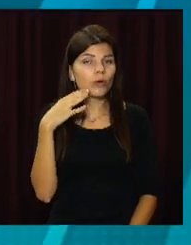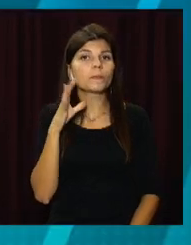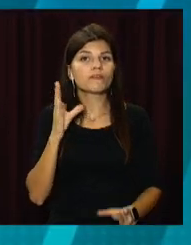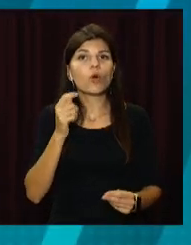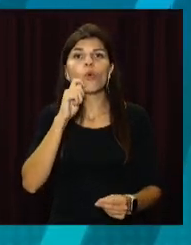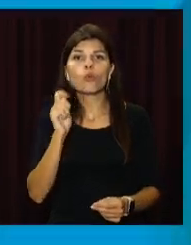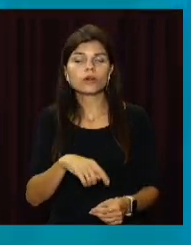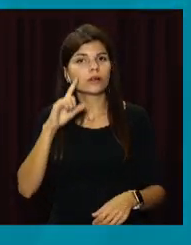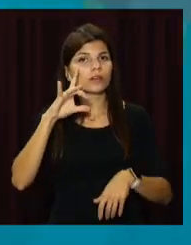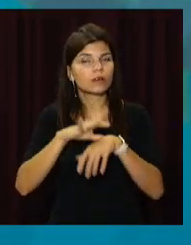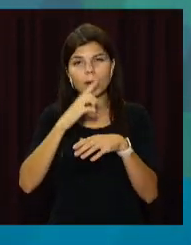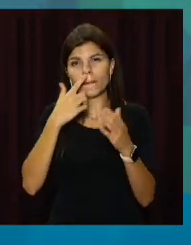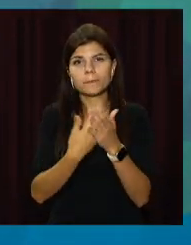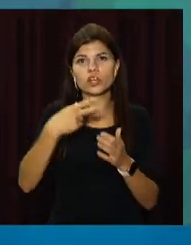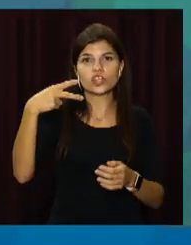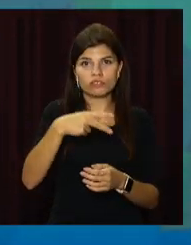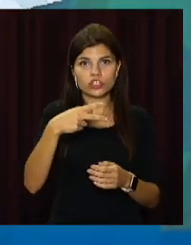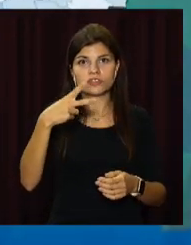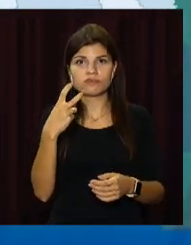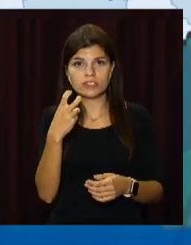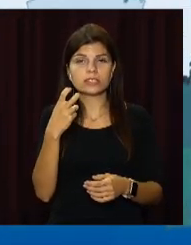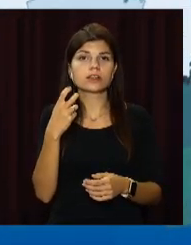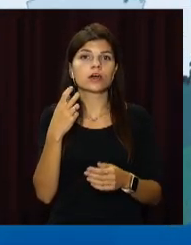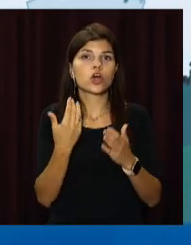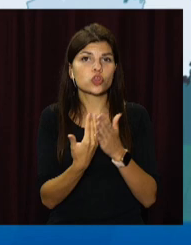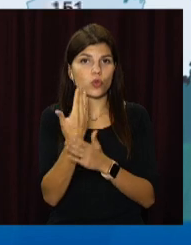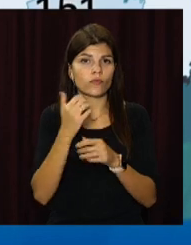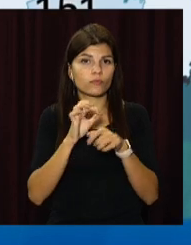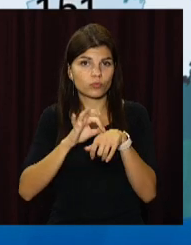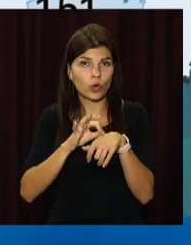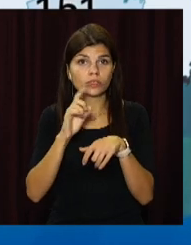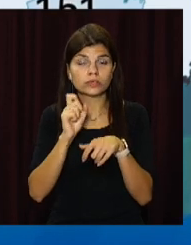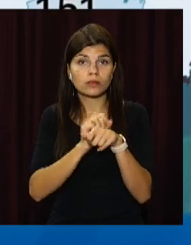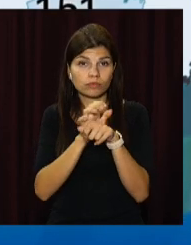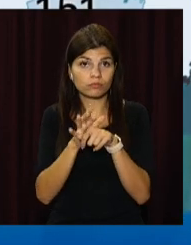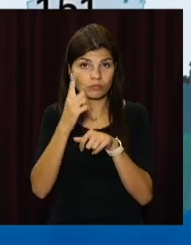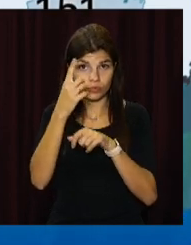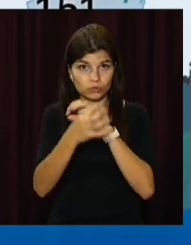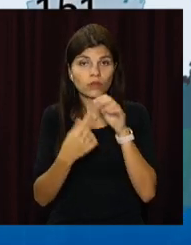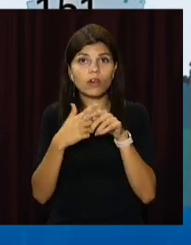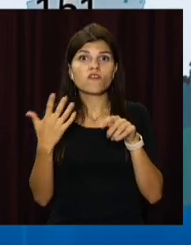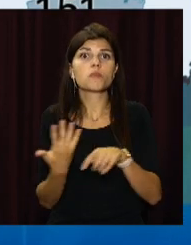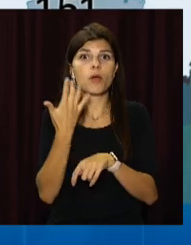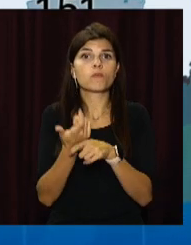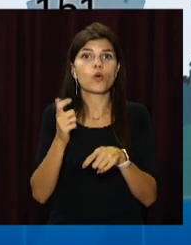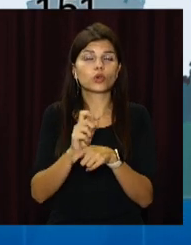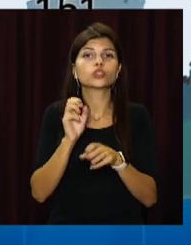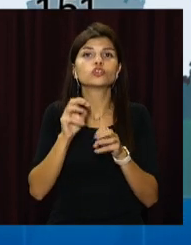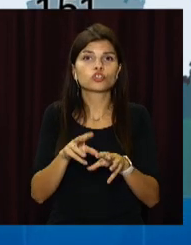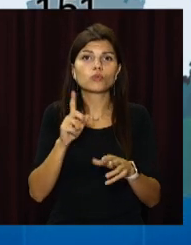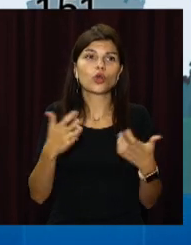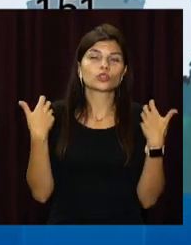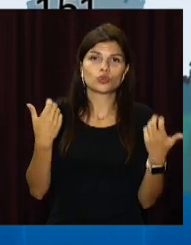Україні зареєстрували практично 2200 нових випадків корони за добу. Це майже в п'ятеро більше, аніж тих, хто